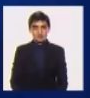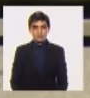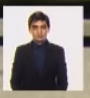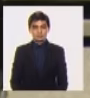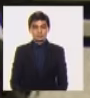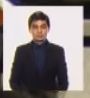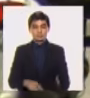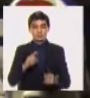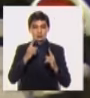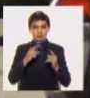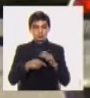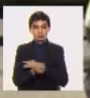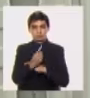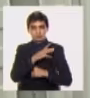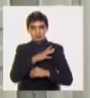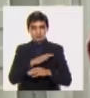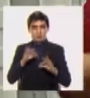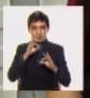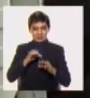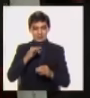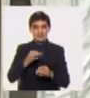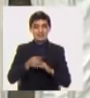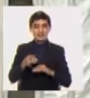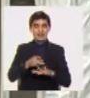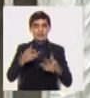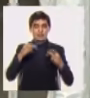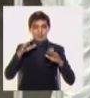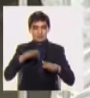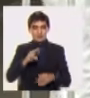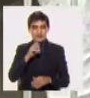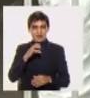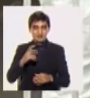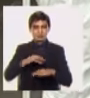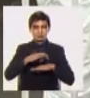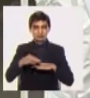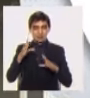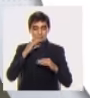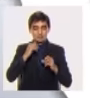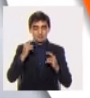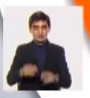почему произошел всплеск каких регионах карантин могут опять ужесточить